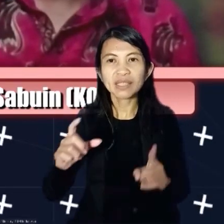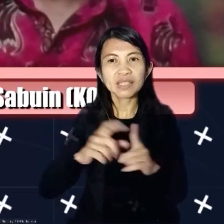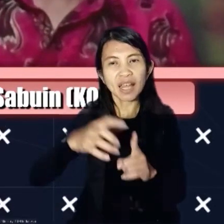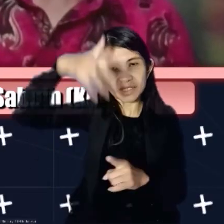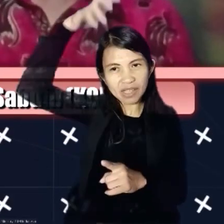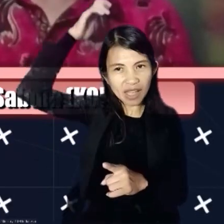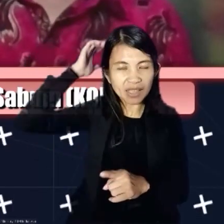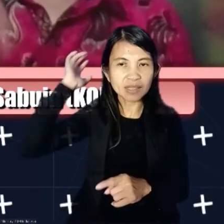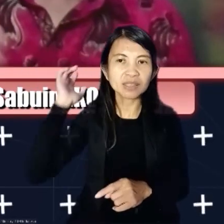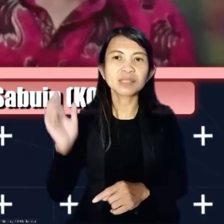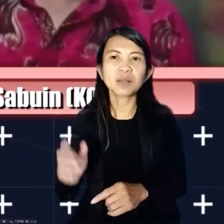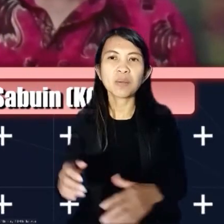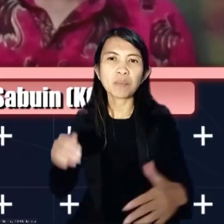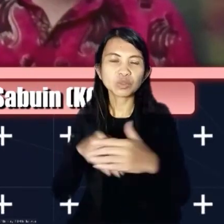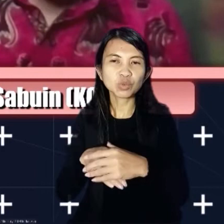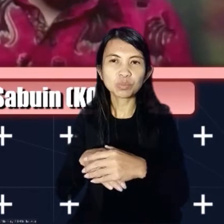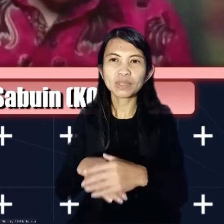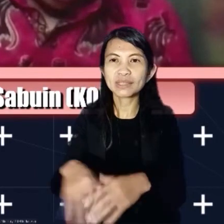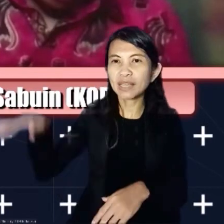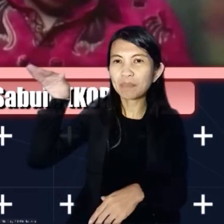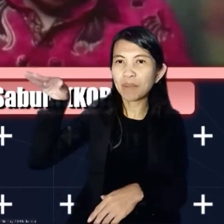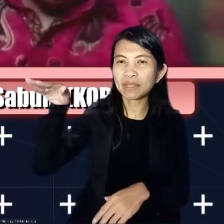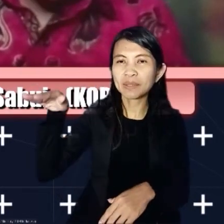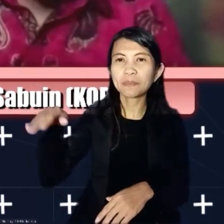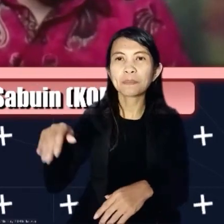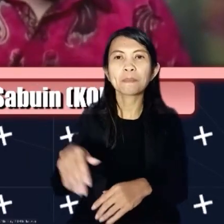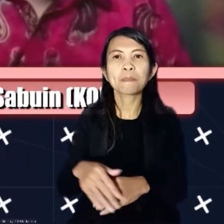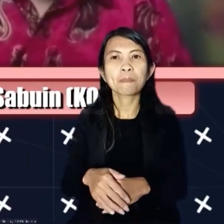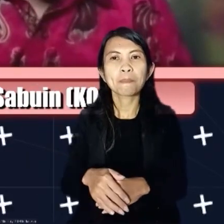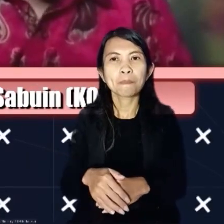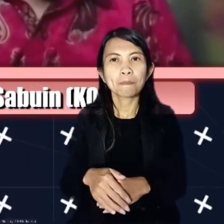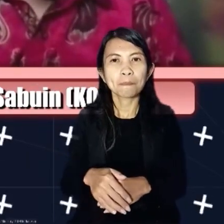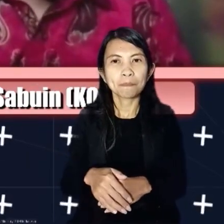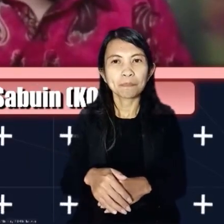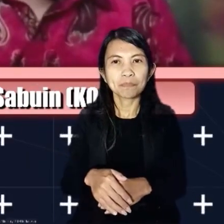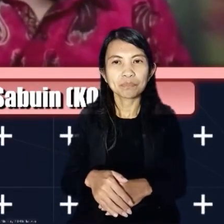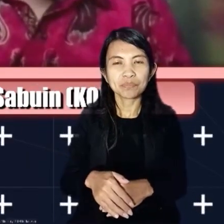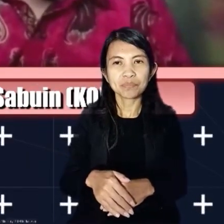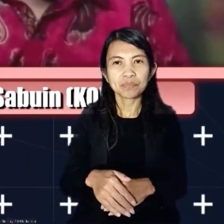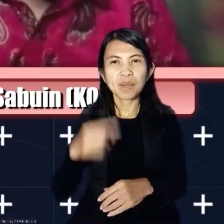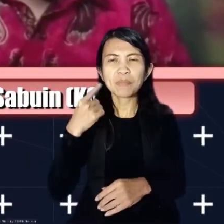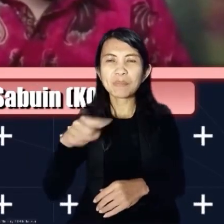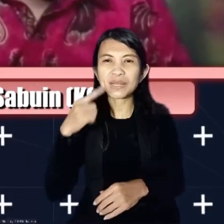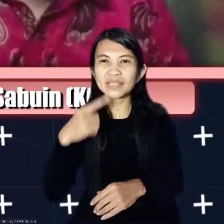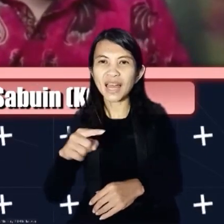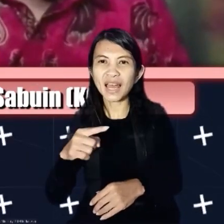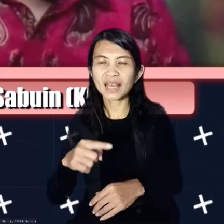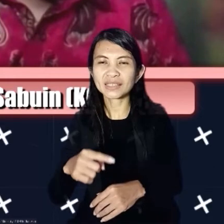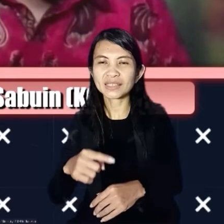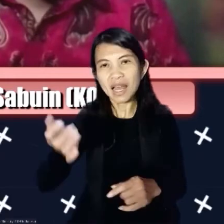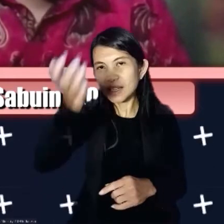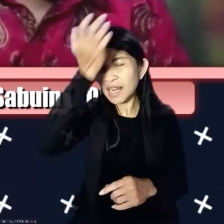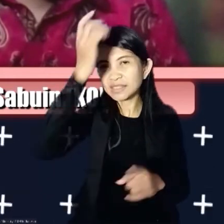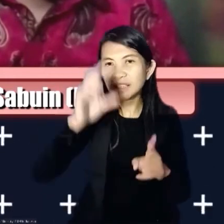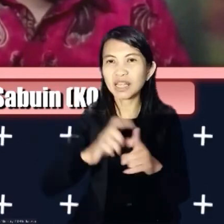media Persia Raja Darius dan selanjutnya ayat 21 dan kambing jantan yang berbulu